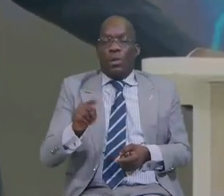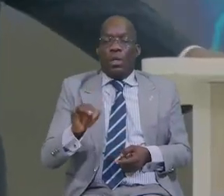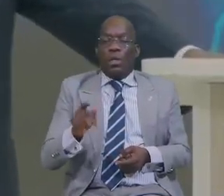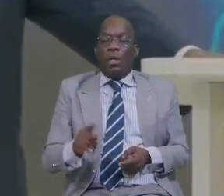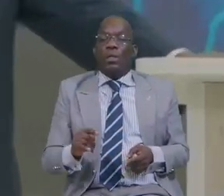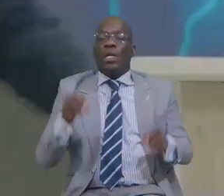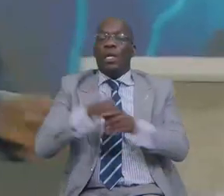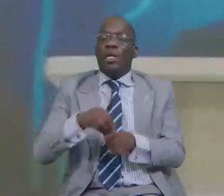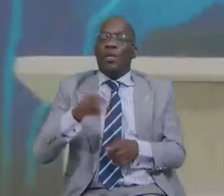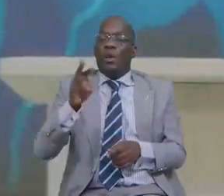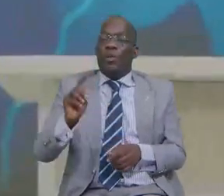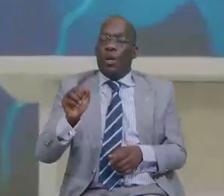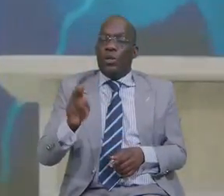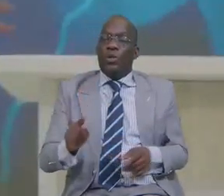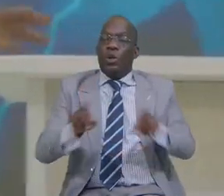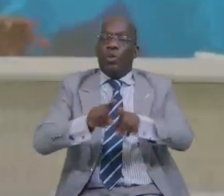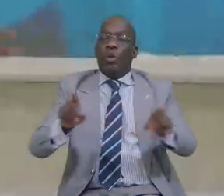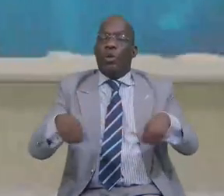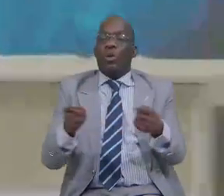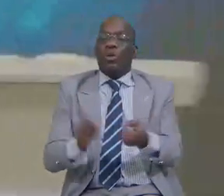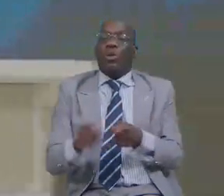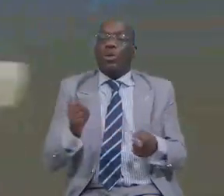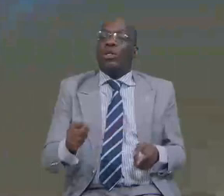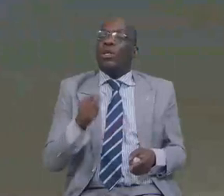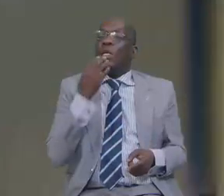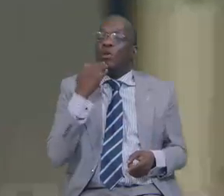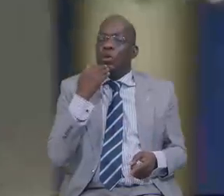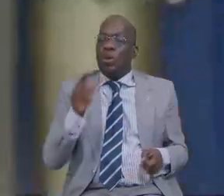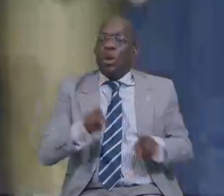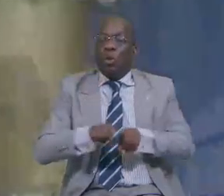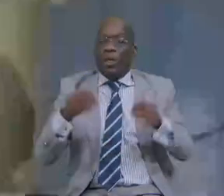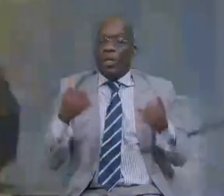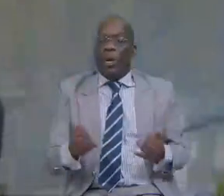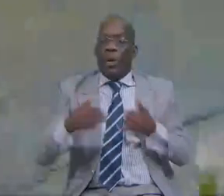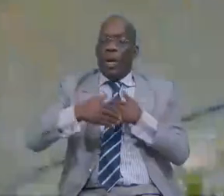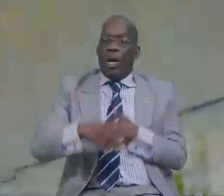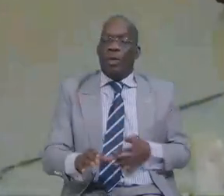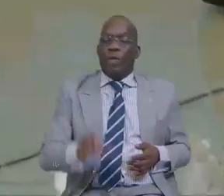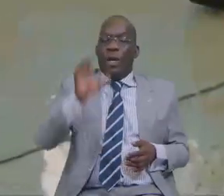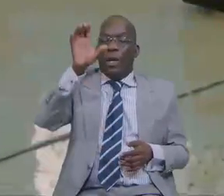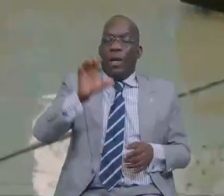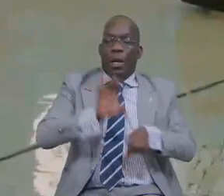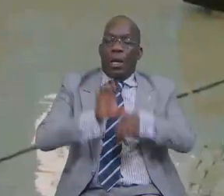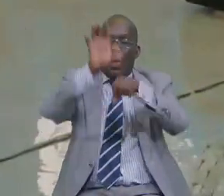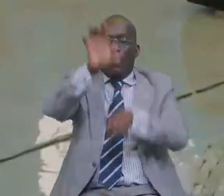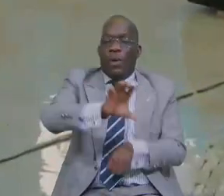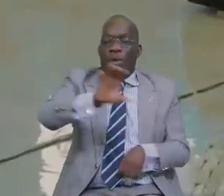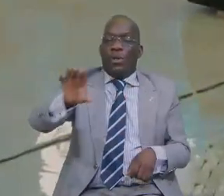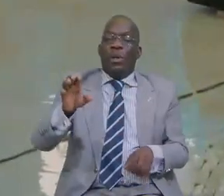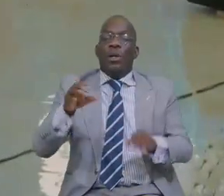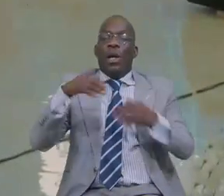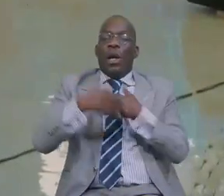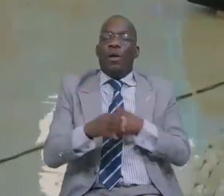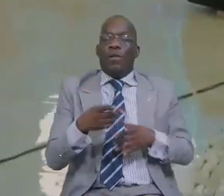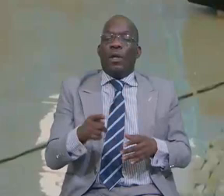d'Israël. En Matthieu chapitre 10, mais maintenant, après le calvaire, maintenant après la crucifixion et la